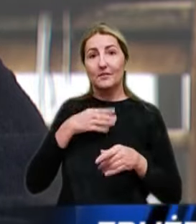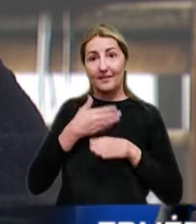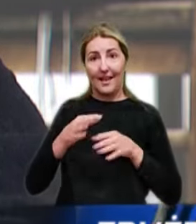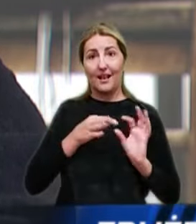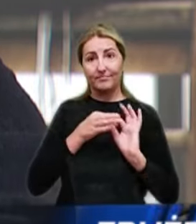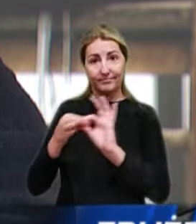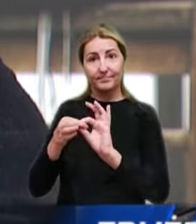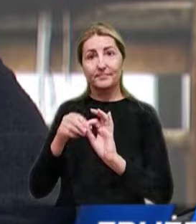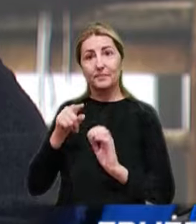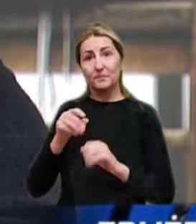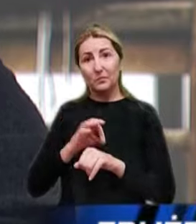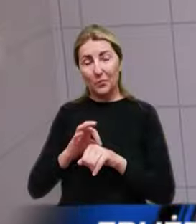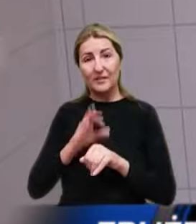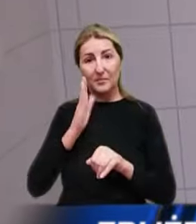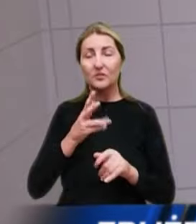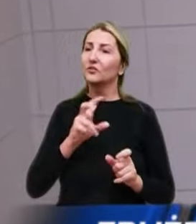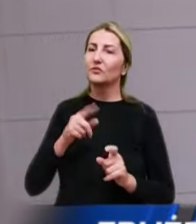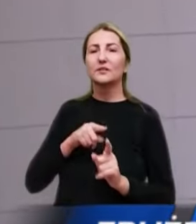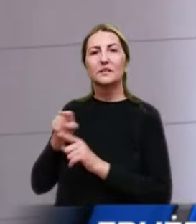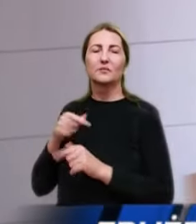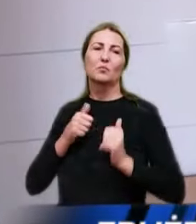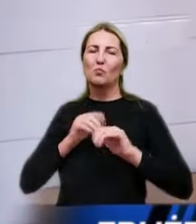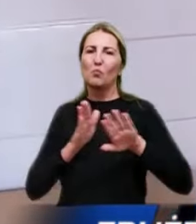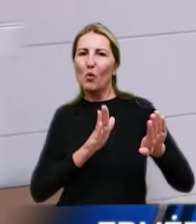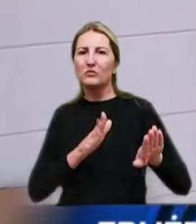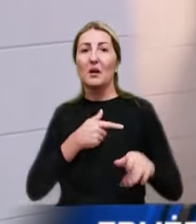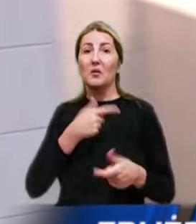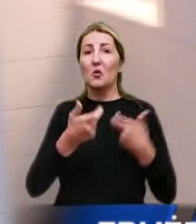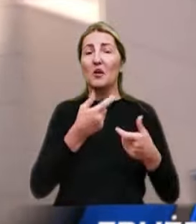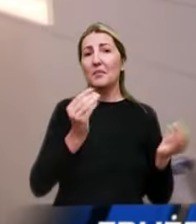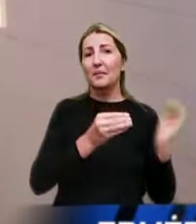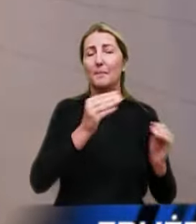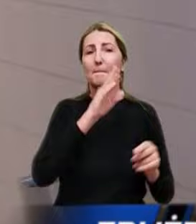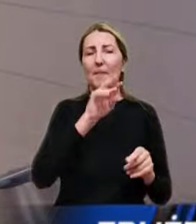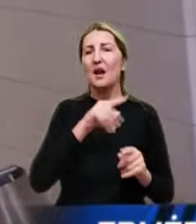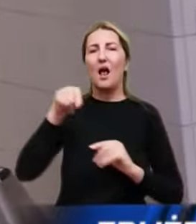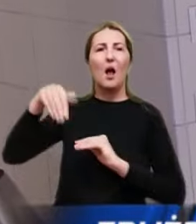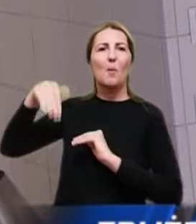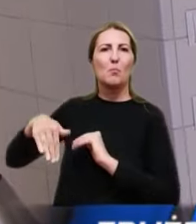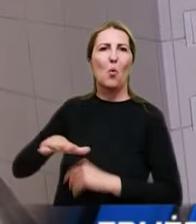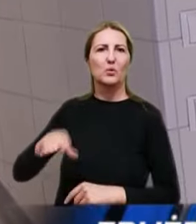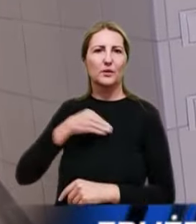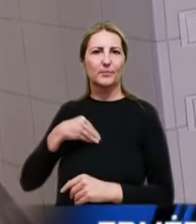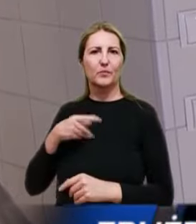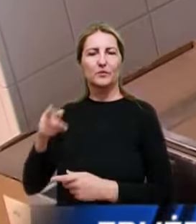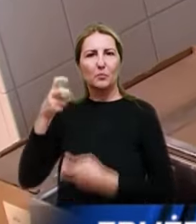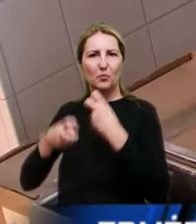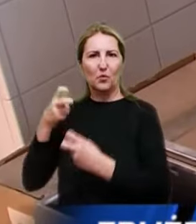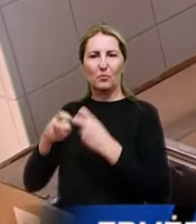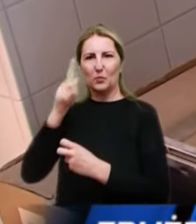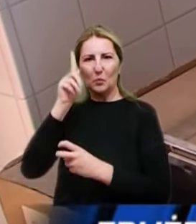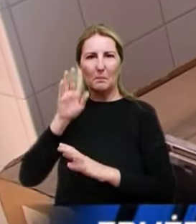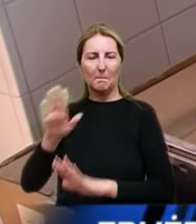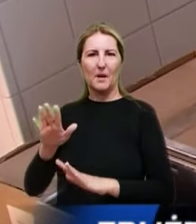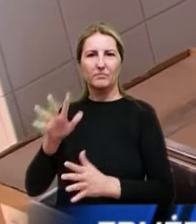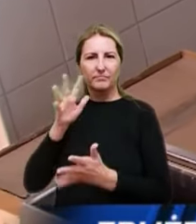jednak poczekamy, bo my tutaj wyposażamy bar, natomiast na południu Polski ludzie tracą wszystko, a